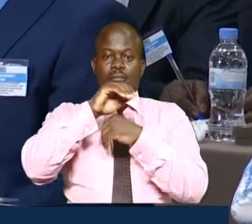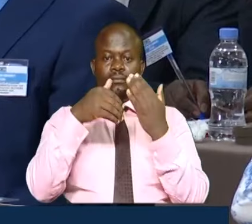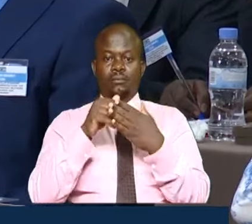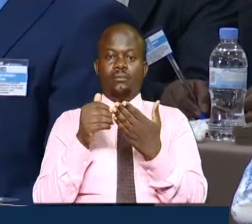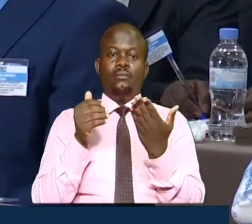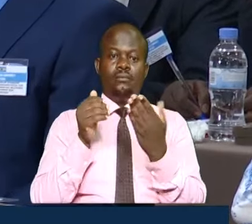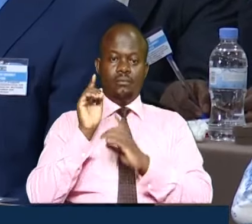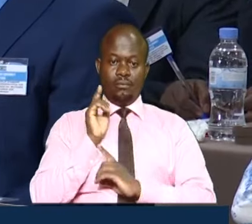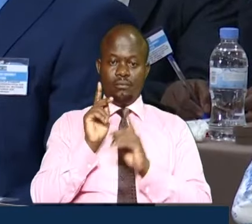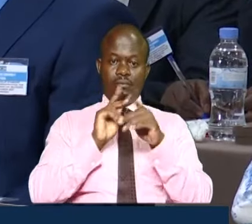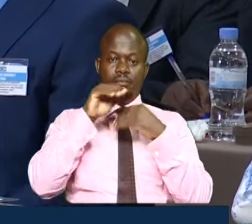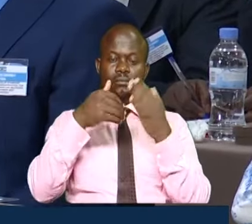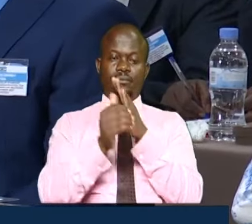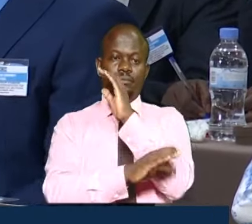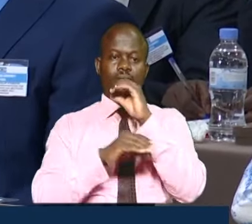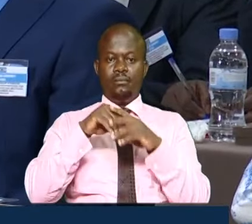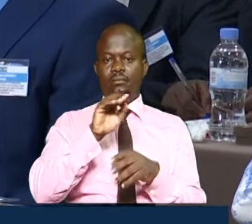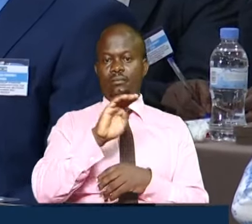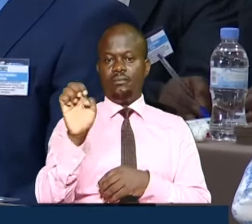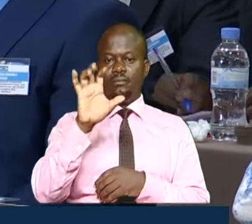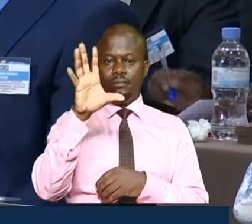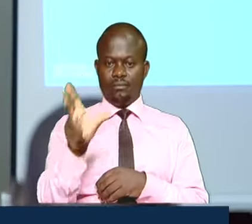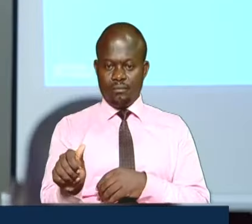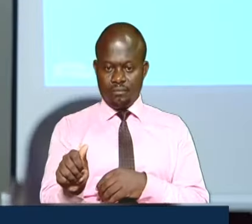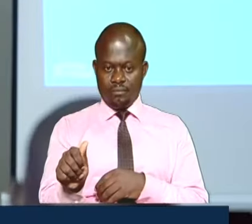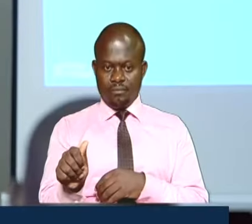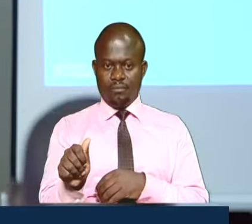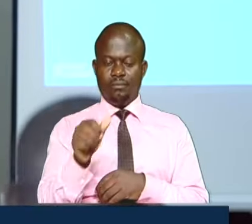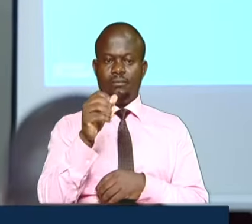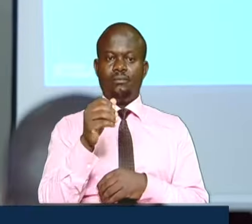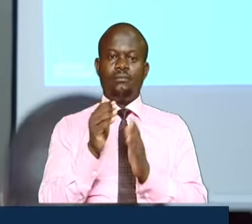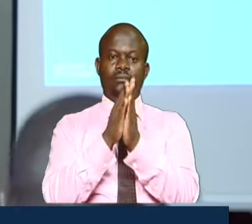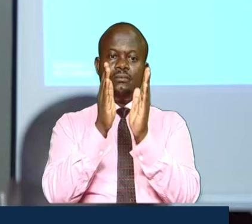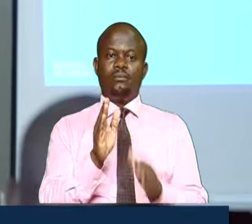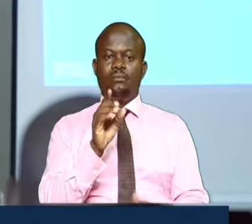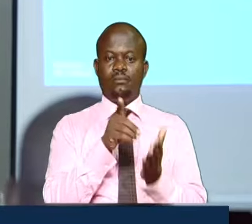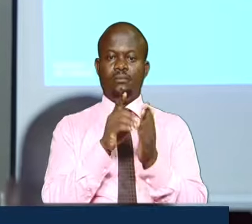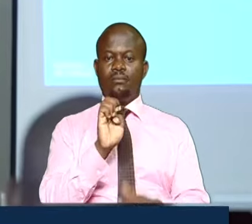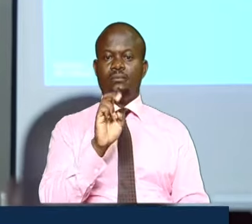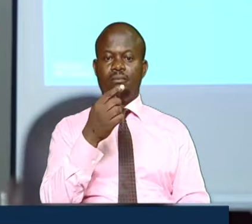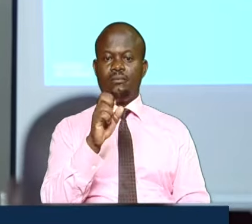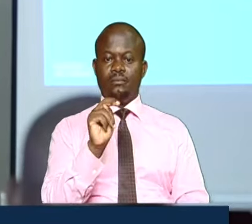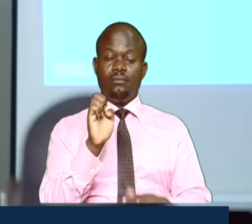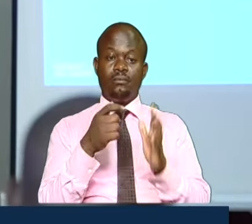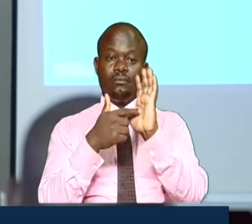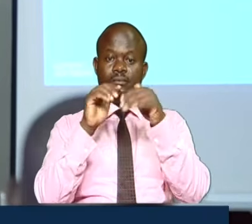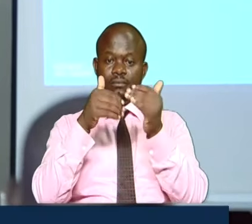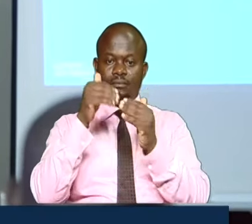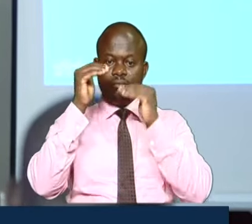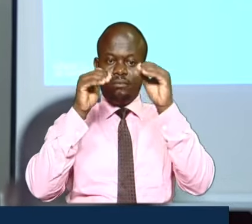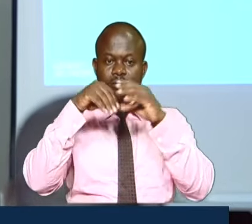kubungabunga umutekano w'abaturage wo mu bihugu by'umuryango wa Afurika y'Iburasirazuba. Brigadier General Dr. Eugene Goga agaragaza ko inzego